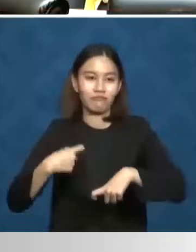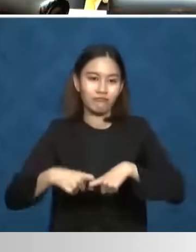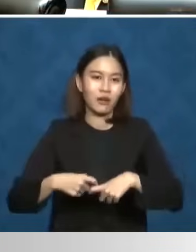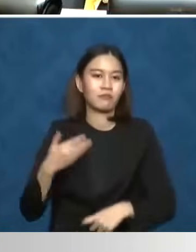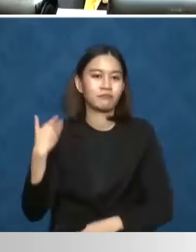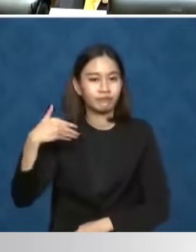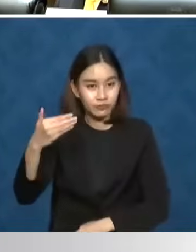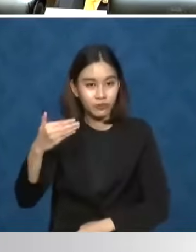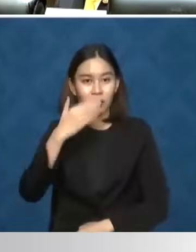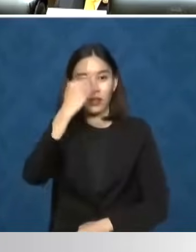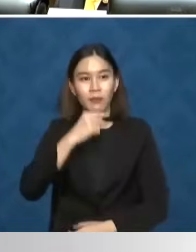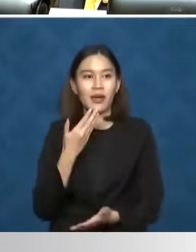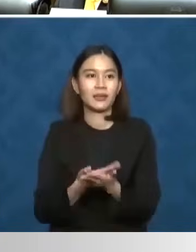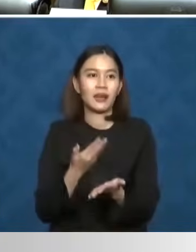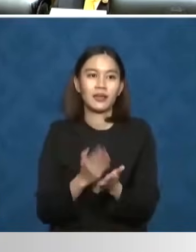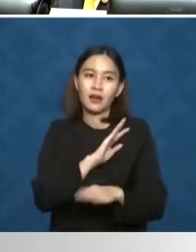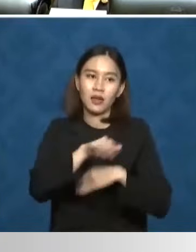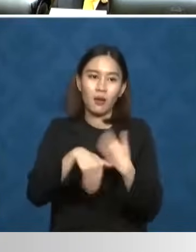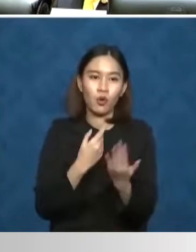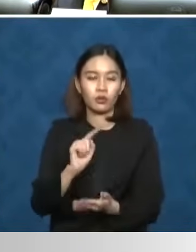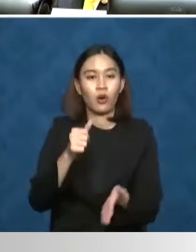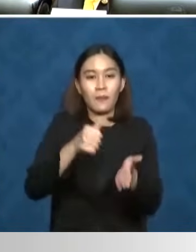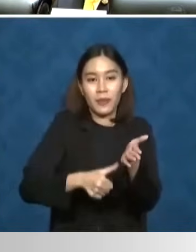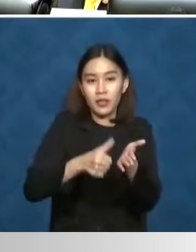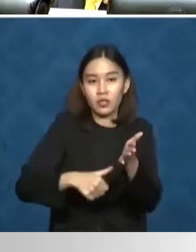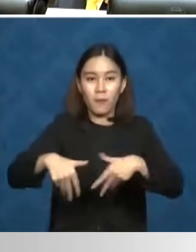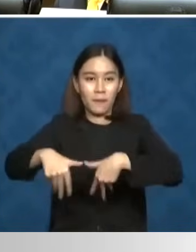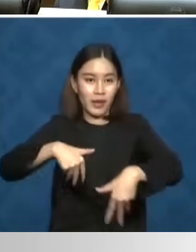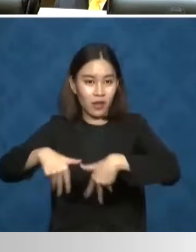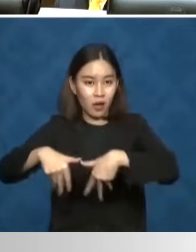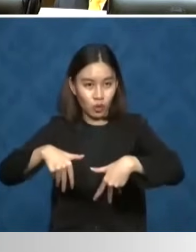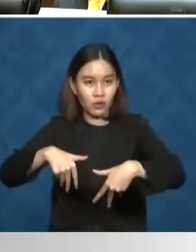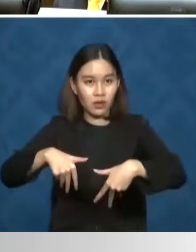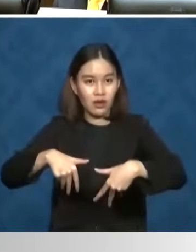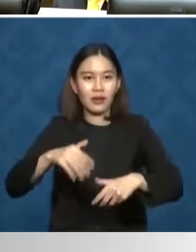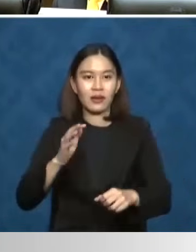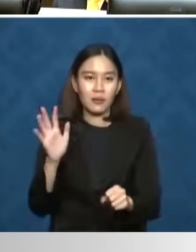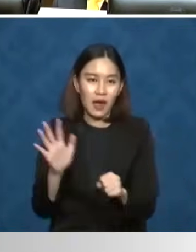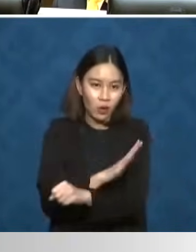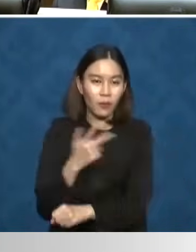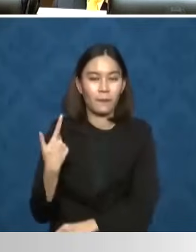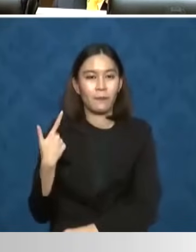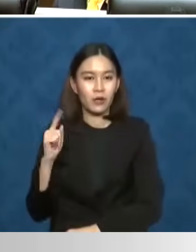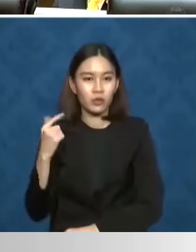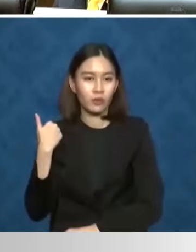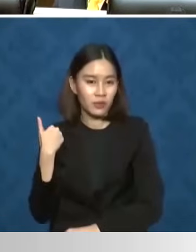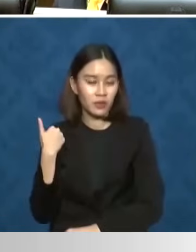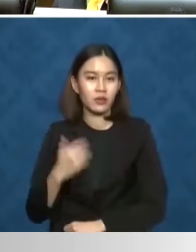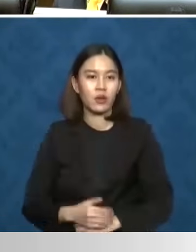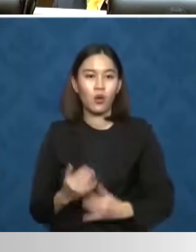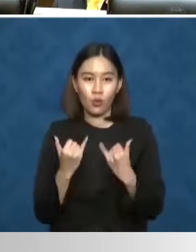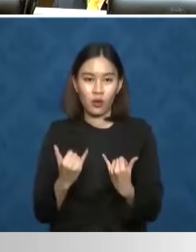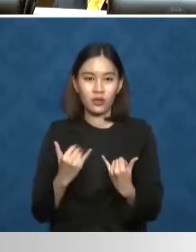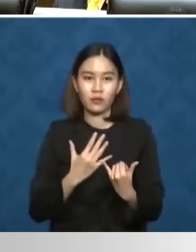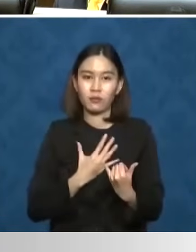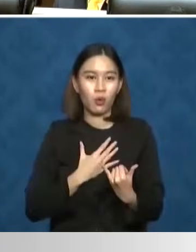ท่านประธานครับเพราะเงินทุกบาททุกสตางค์ที่มาจากภาษีของพี่น้องประชาชนต้องใช้ให้คุ้มค่าและเกิดประสิทธิภาพมากที่สุดวันนี้ผม